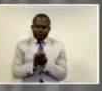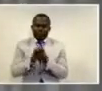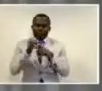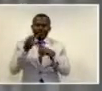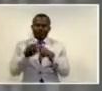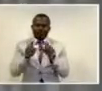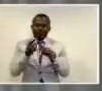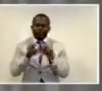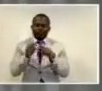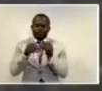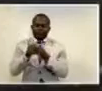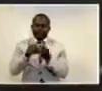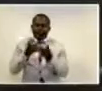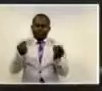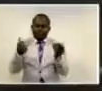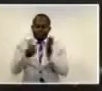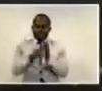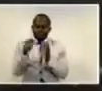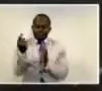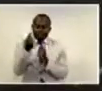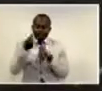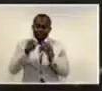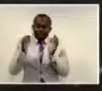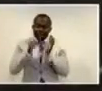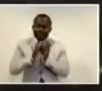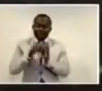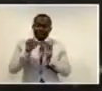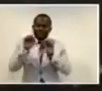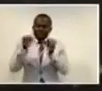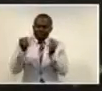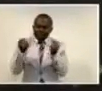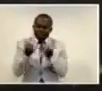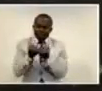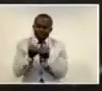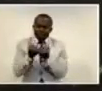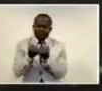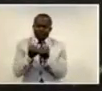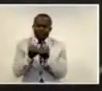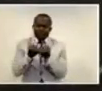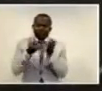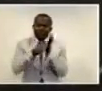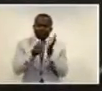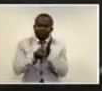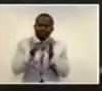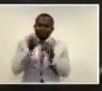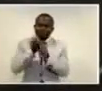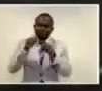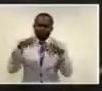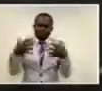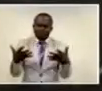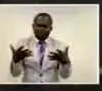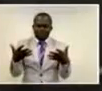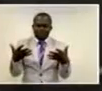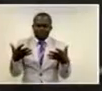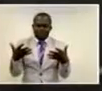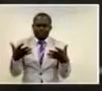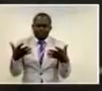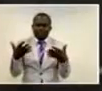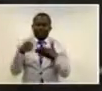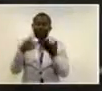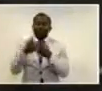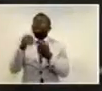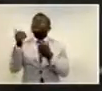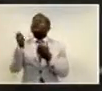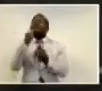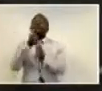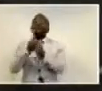ariko ubwo muraba mukemuye ikibazo kimwe ariko kirasa nk'aho kiri systemic ikibazo mu mukora muti buri wese